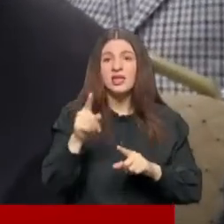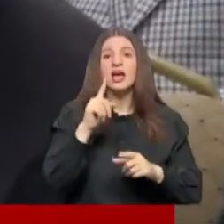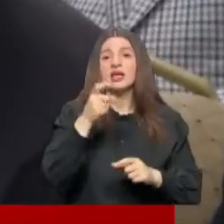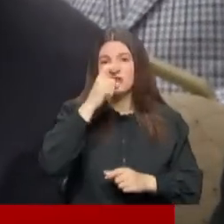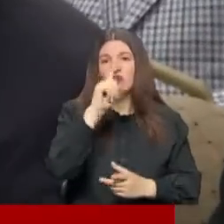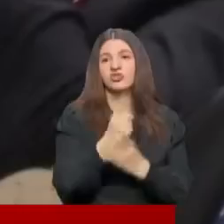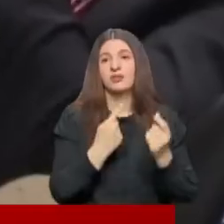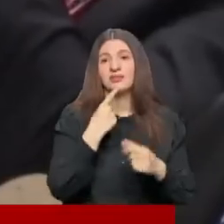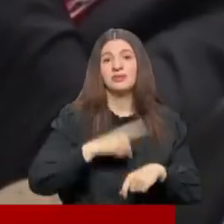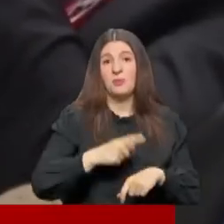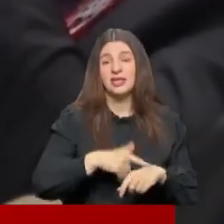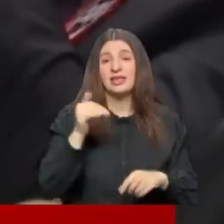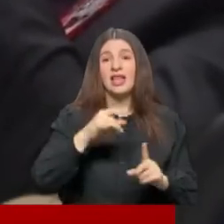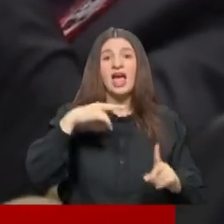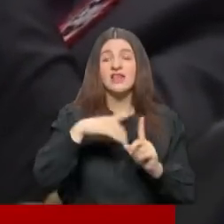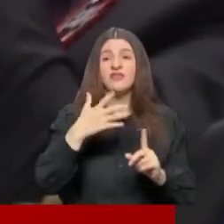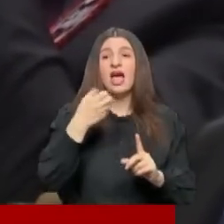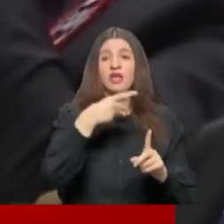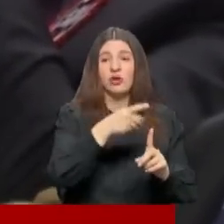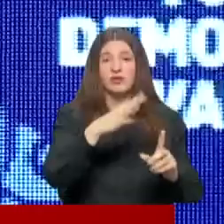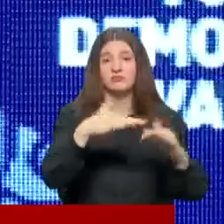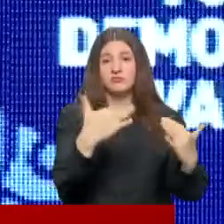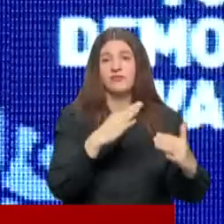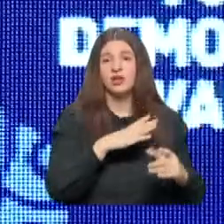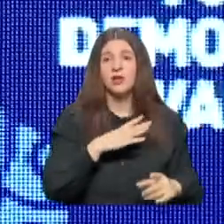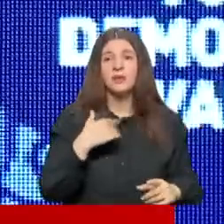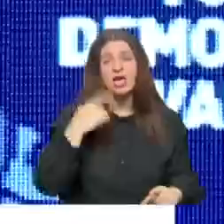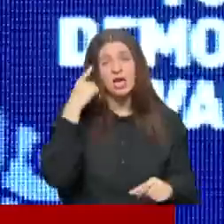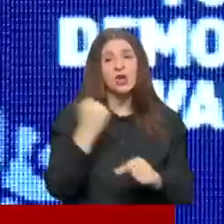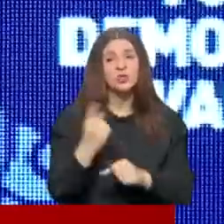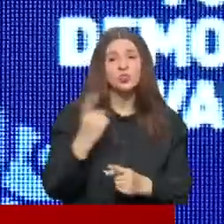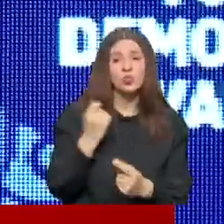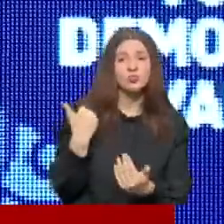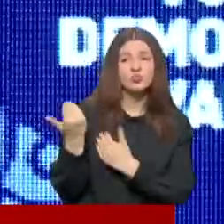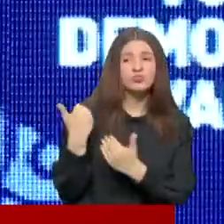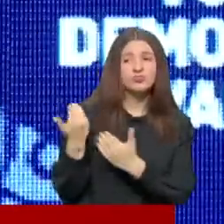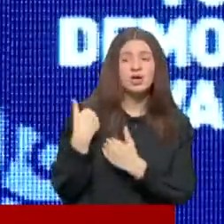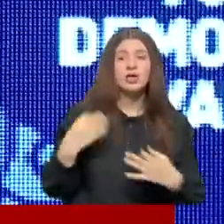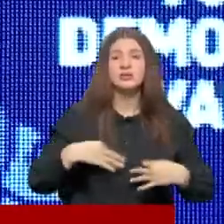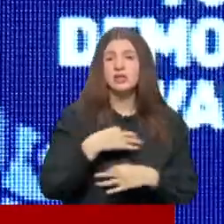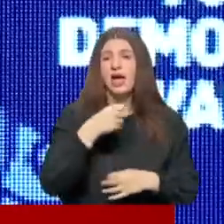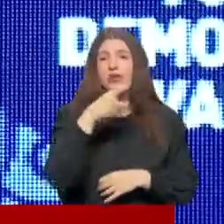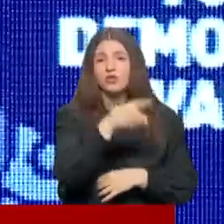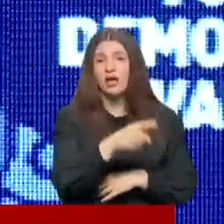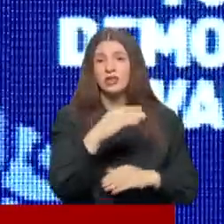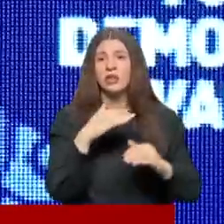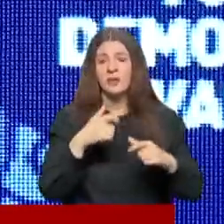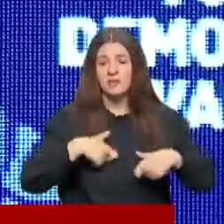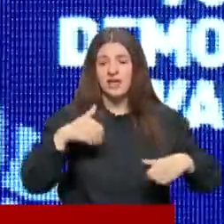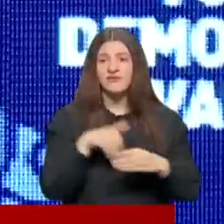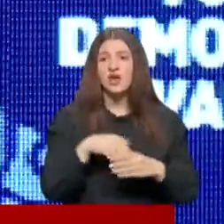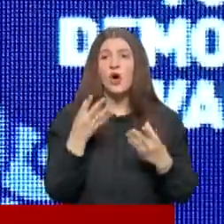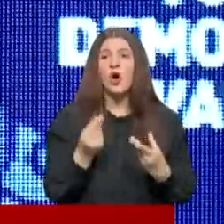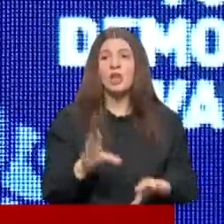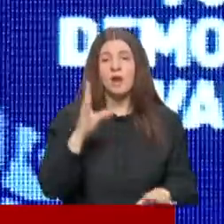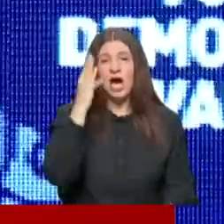çıkışı yaptı. Hedefinde Erdoğan ve kurmayları vardı. Bana ısrarla şu soruyu soruyorlar. Sayın Erdoğan'ın milletvekili